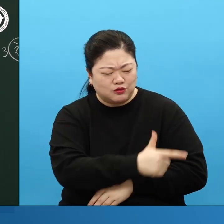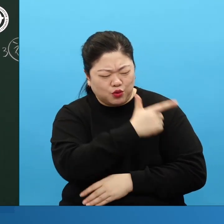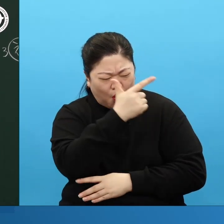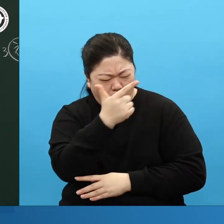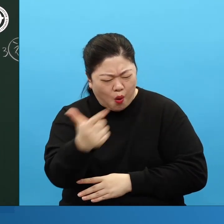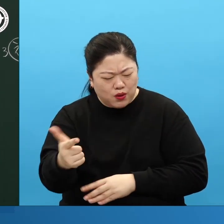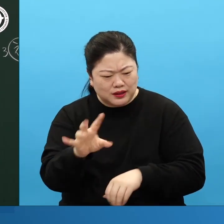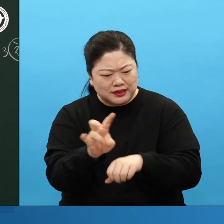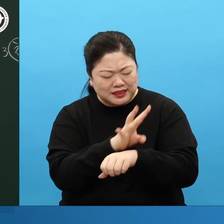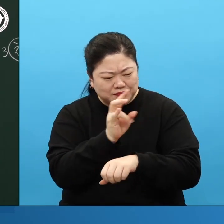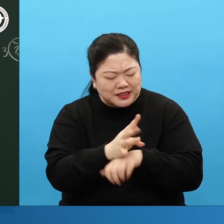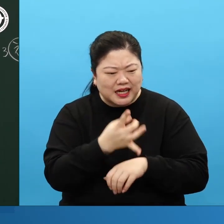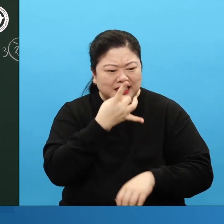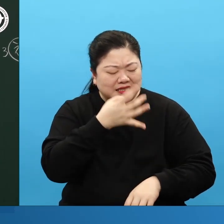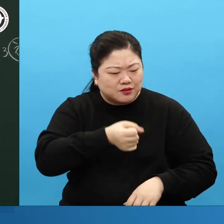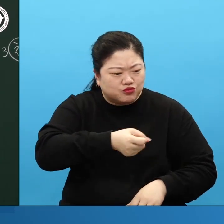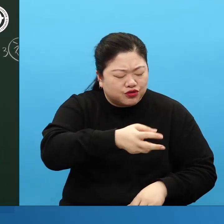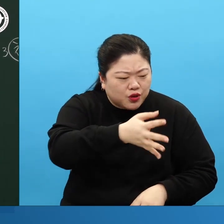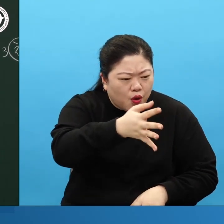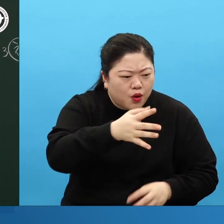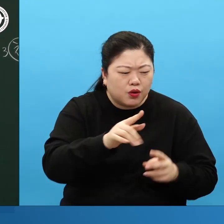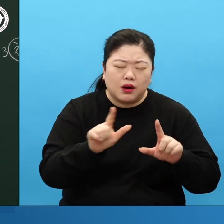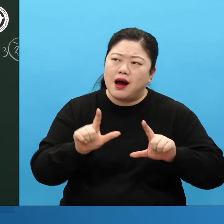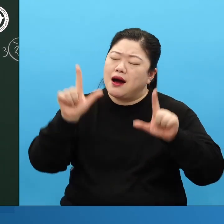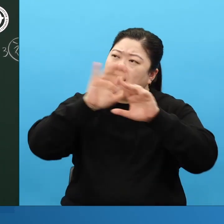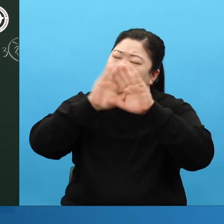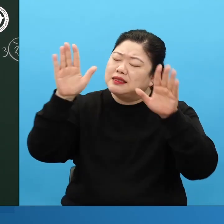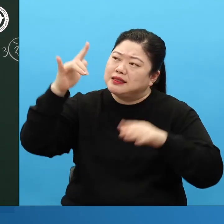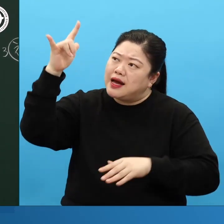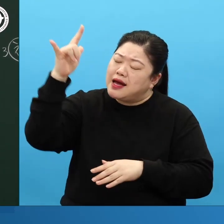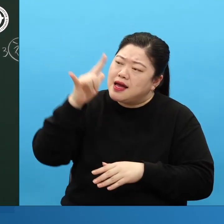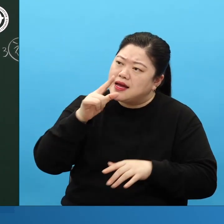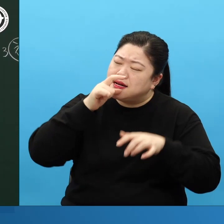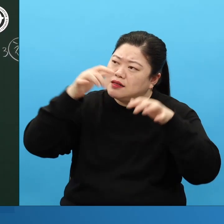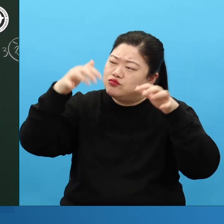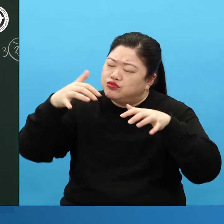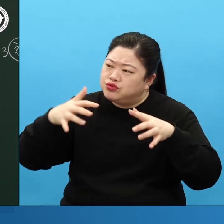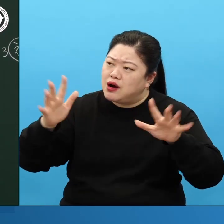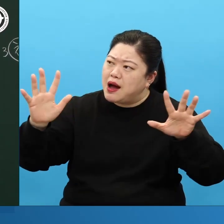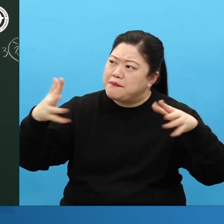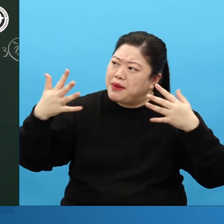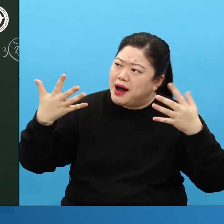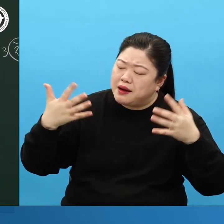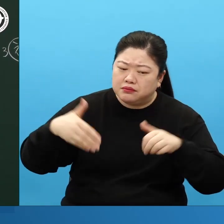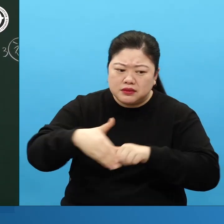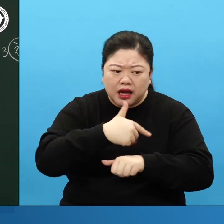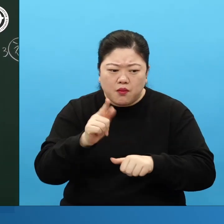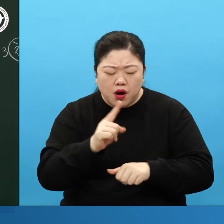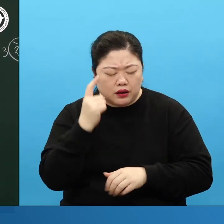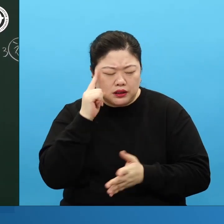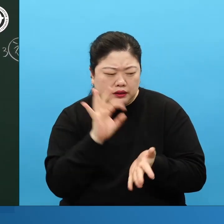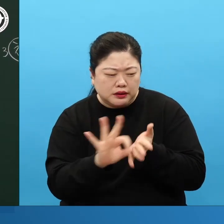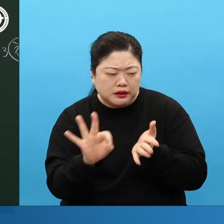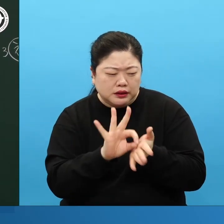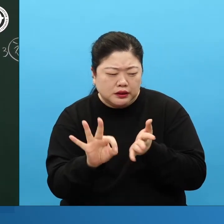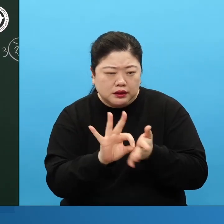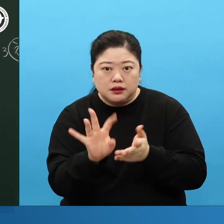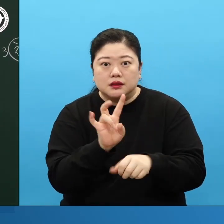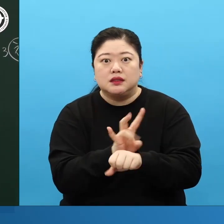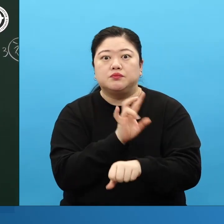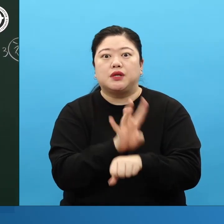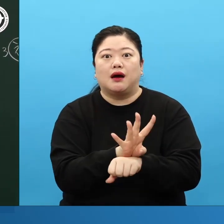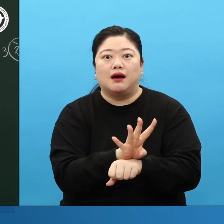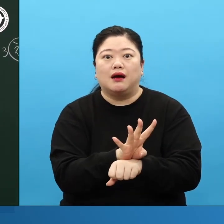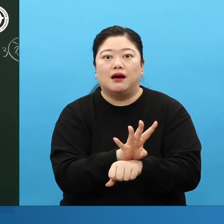Vemos que un labrador no puede estar paseando, está siempre viendo. Si llueve, 가물었냐? 늘 살펴보고 있어요. si hace viento, está siempre observando esto.